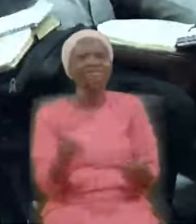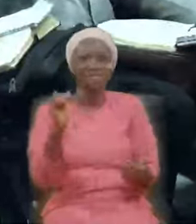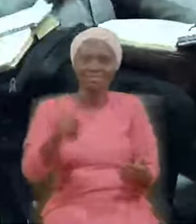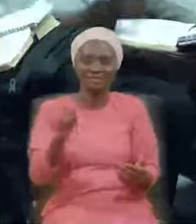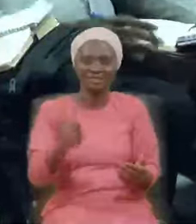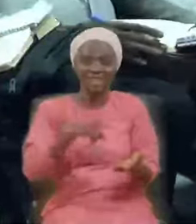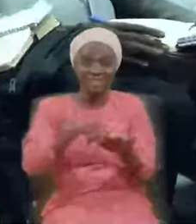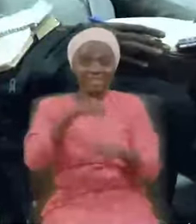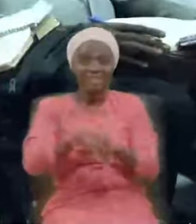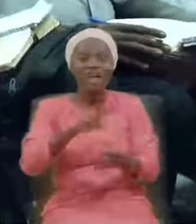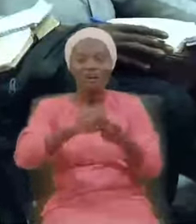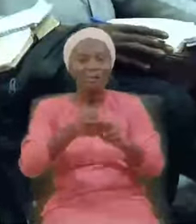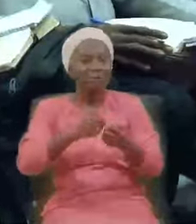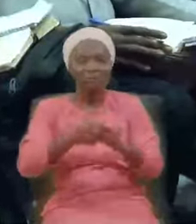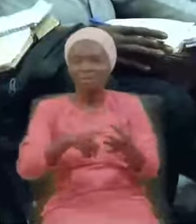résolus.